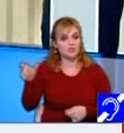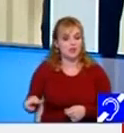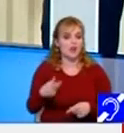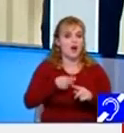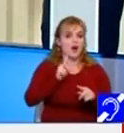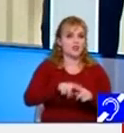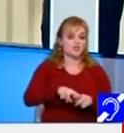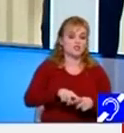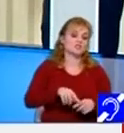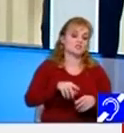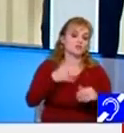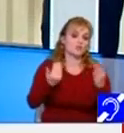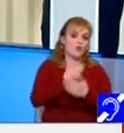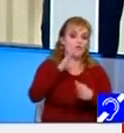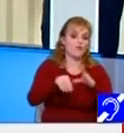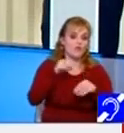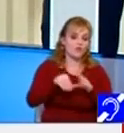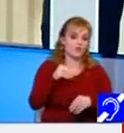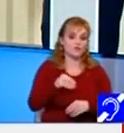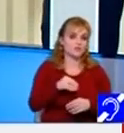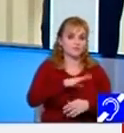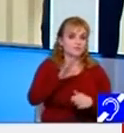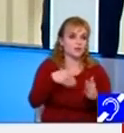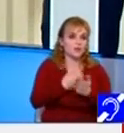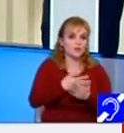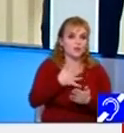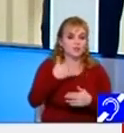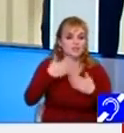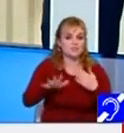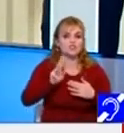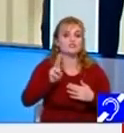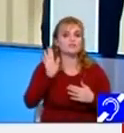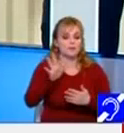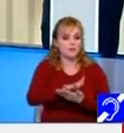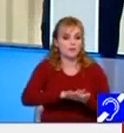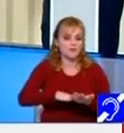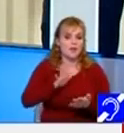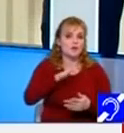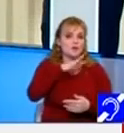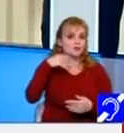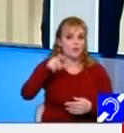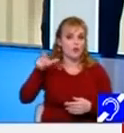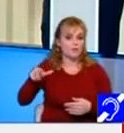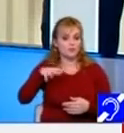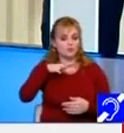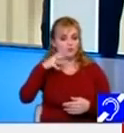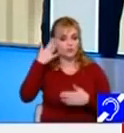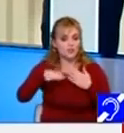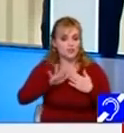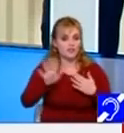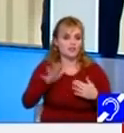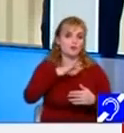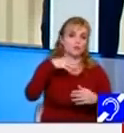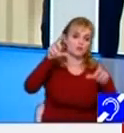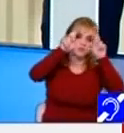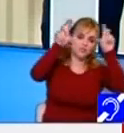multe controverse și este încă de pe acum contestat de o parte a opoziției, de majoritatea populației, dar și de multe instituții